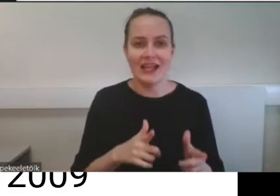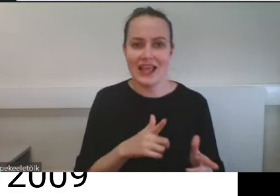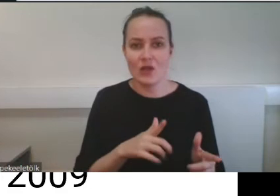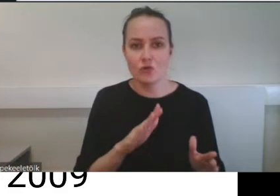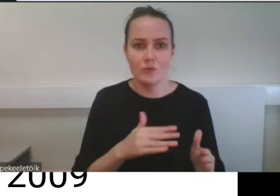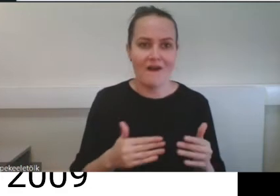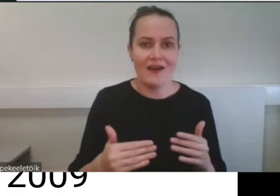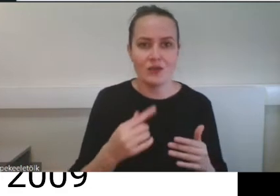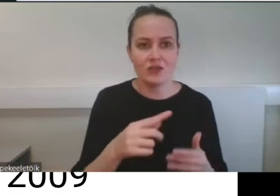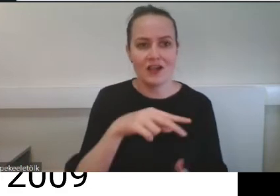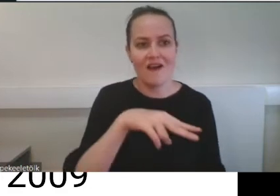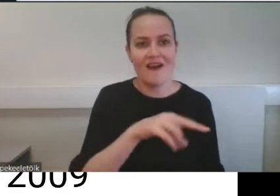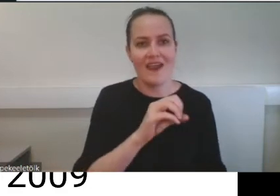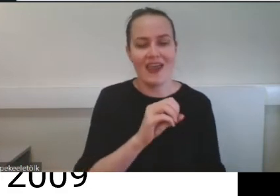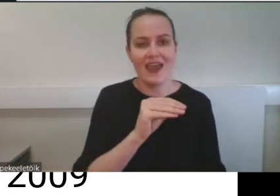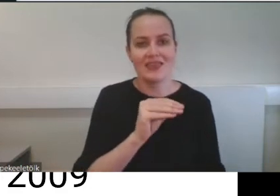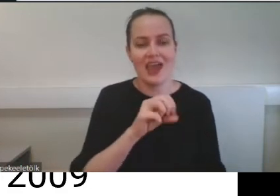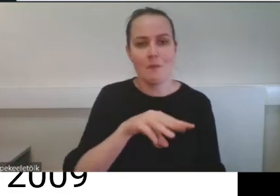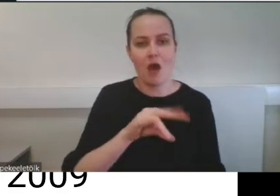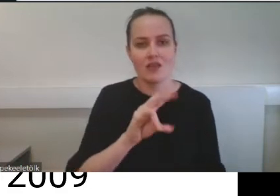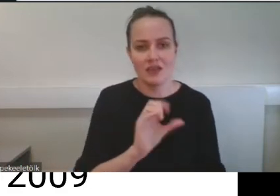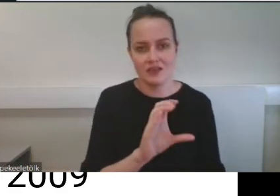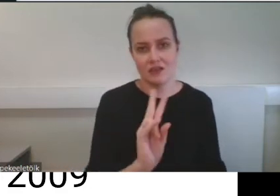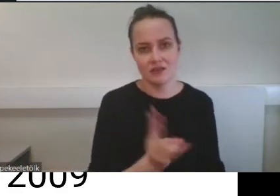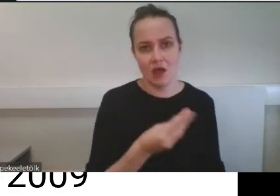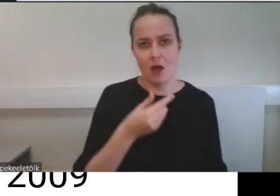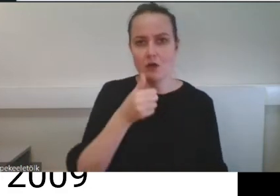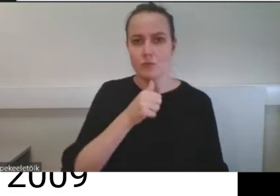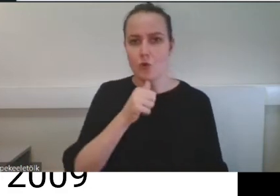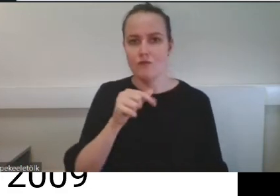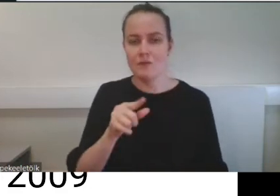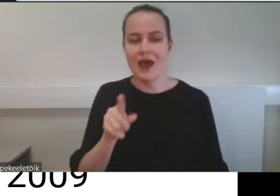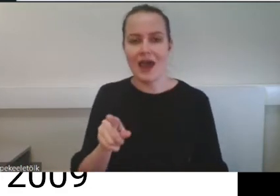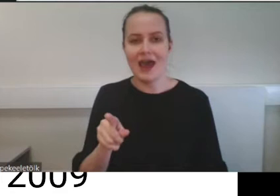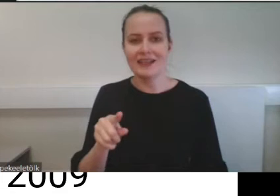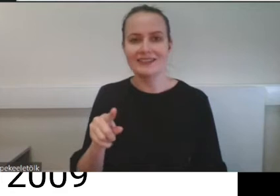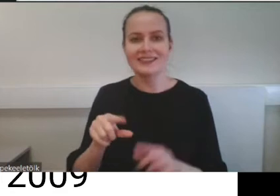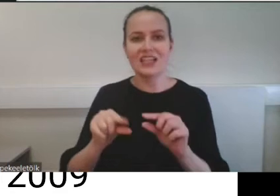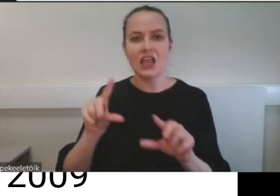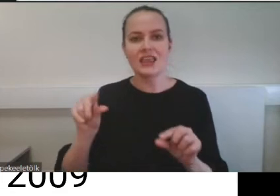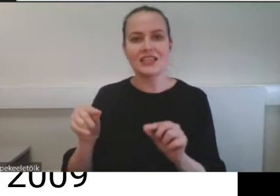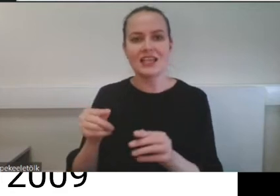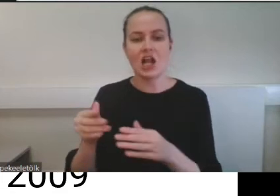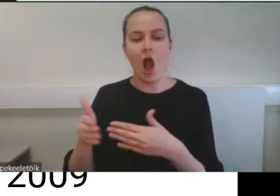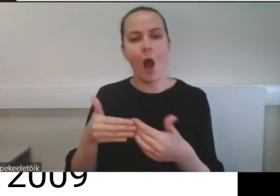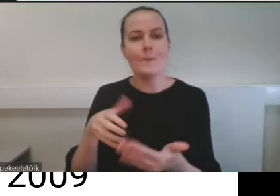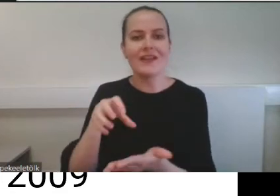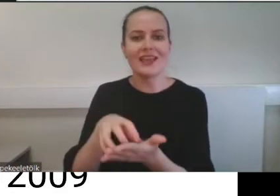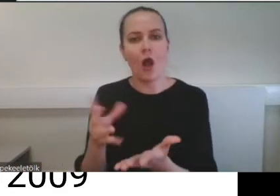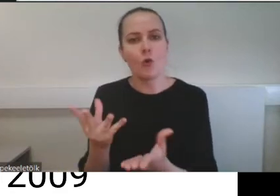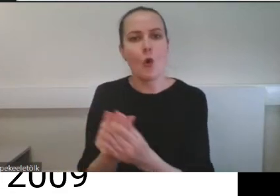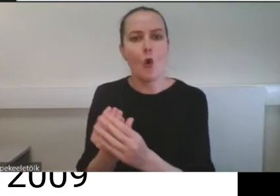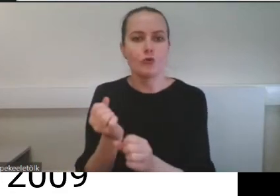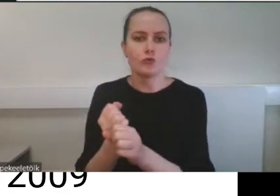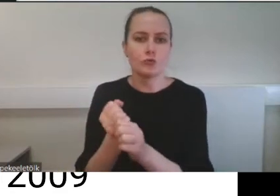tegelikult lastega perede toimetuleku uuringus siis tegelikult küsitleti vanemaid, et puuetega lastega vanemaid